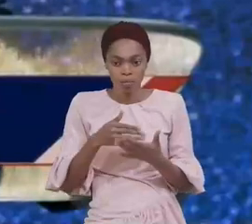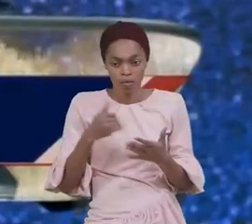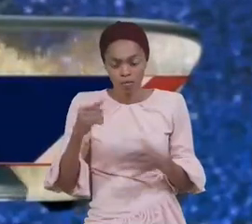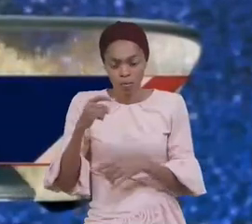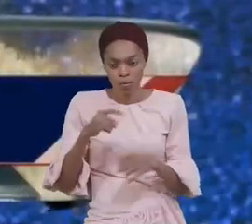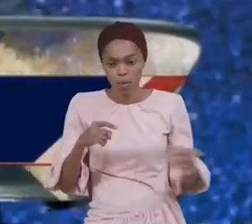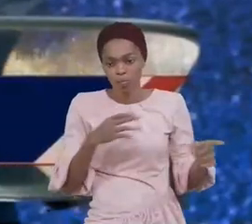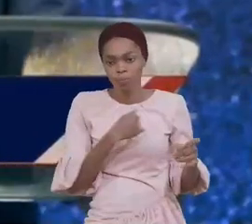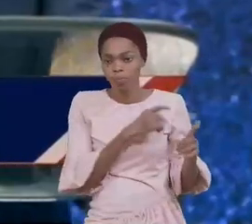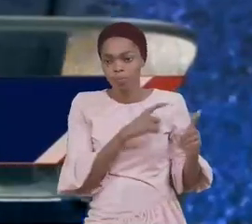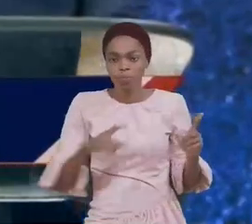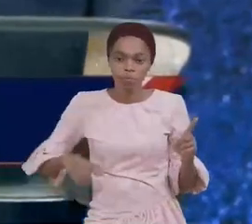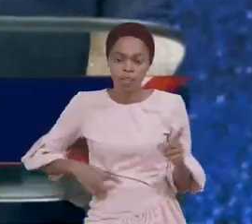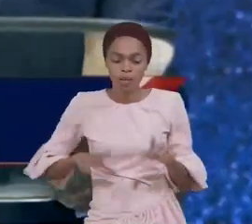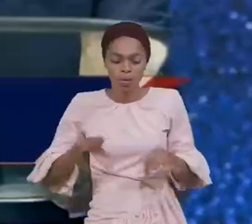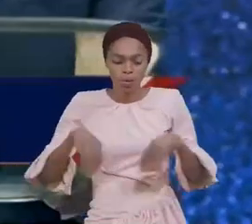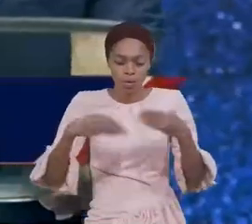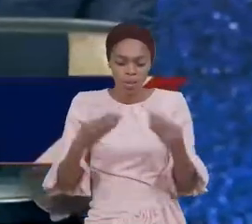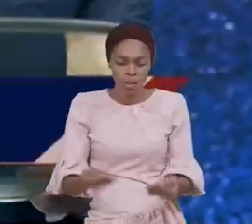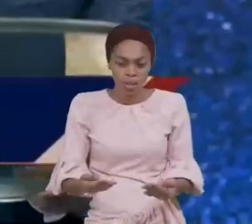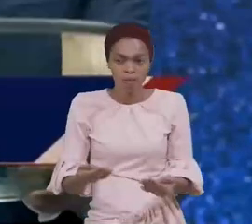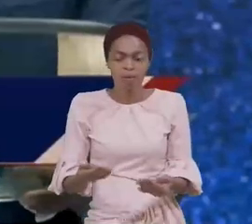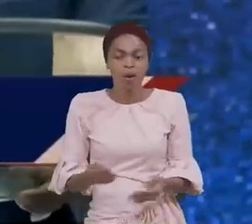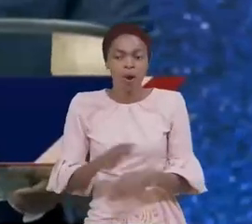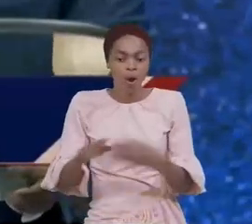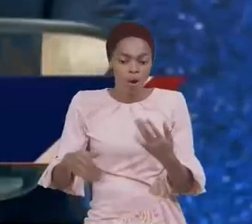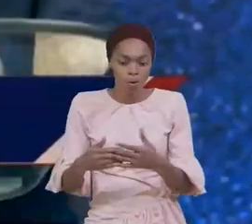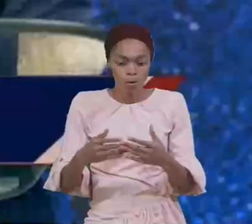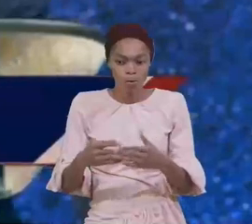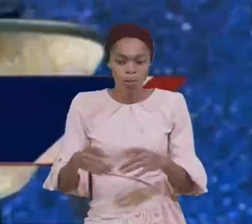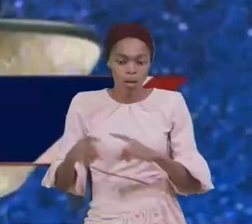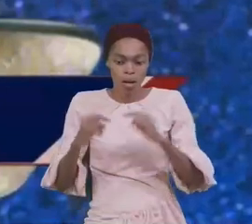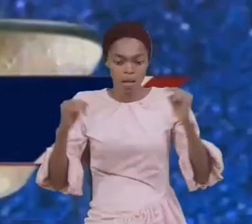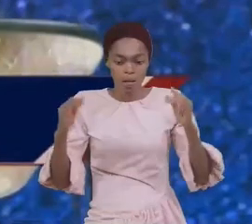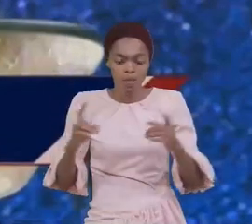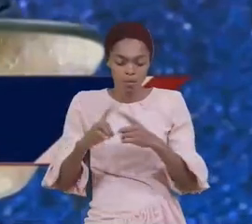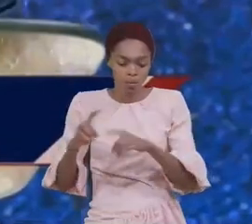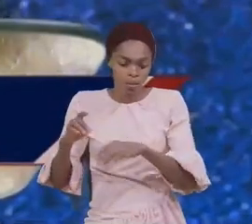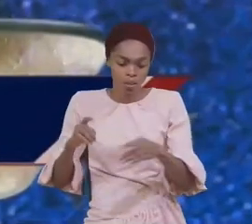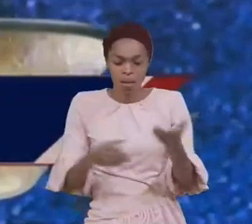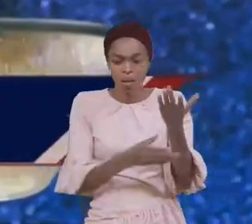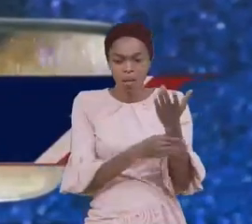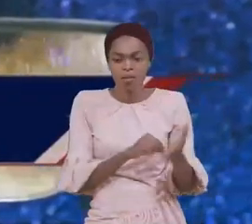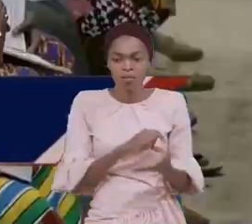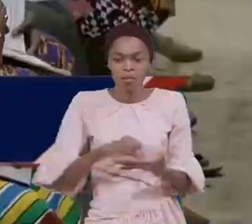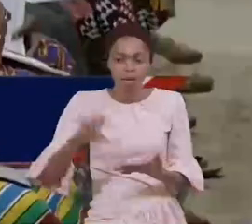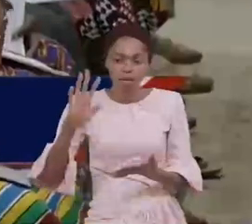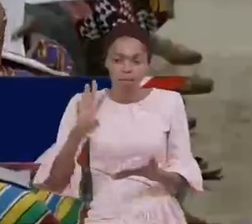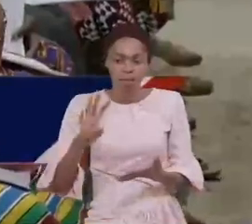les livra tous entre leurs mains. Verset 45.